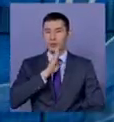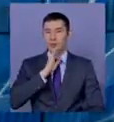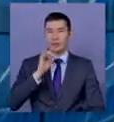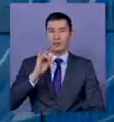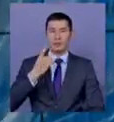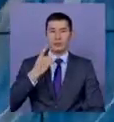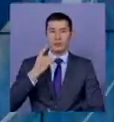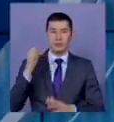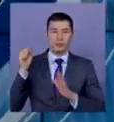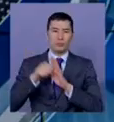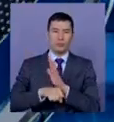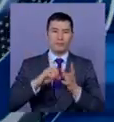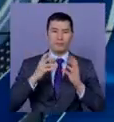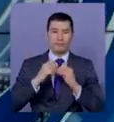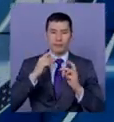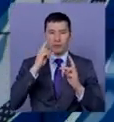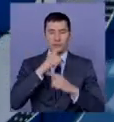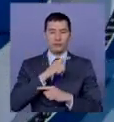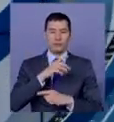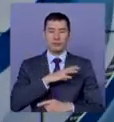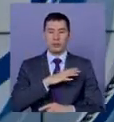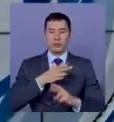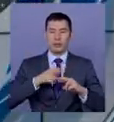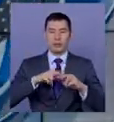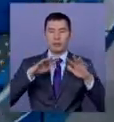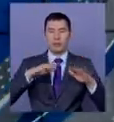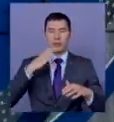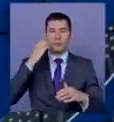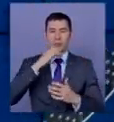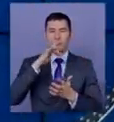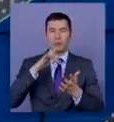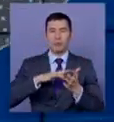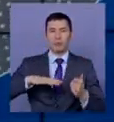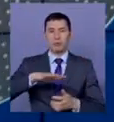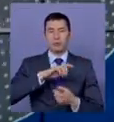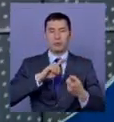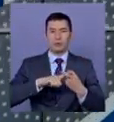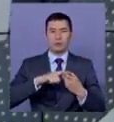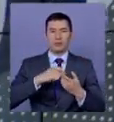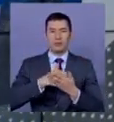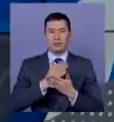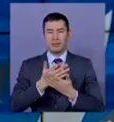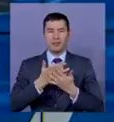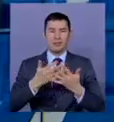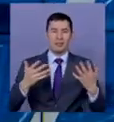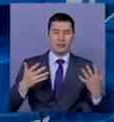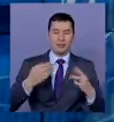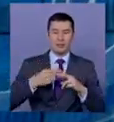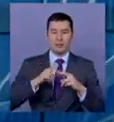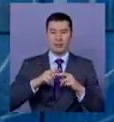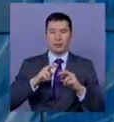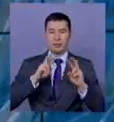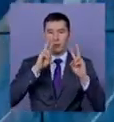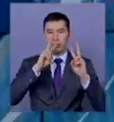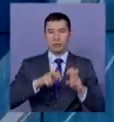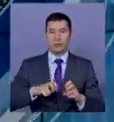санитарлық эпидемиологиялық қадағалау орталығында өткен брифингте Алматы қаласы бойынша тауарлар мен қызметтердің сапасы мен қауіпсіздігін бақылау